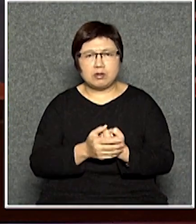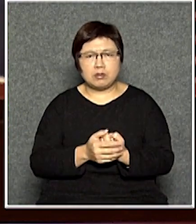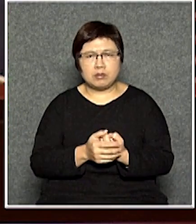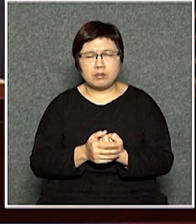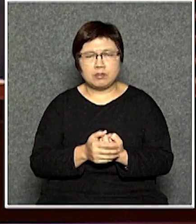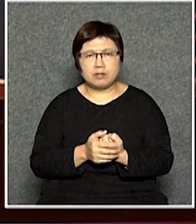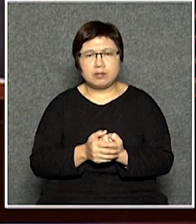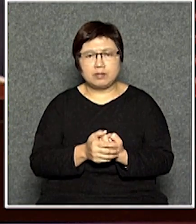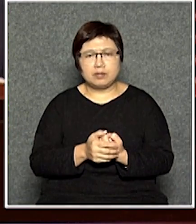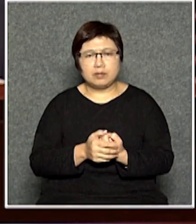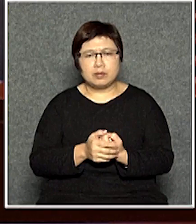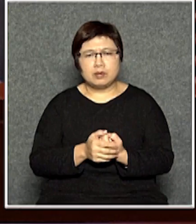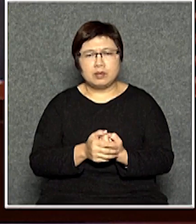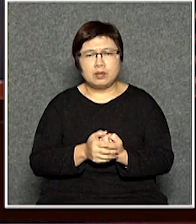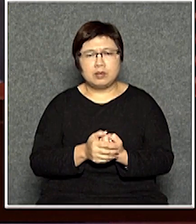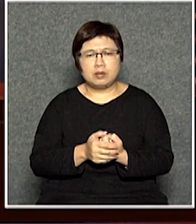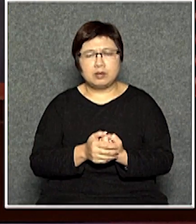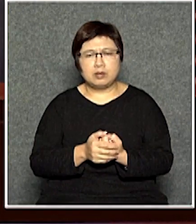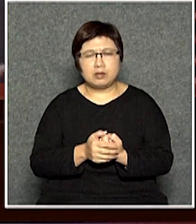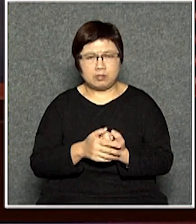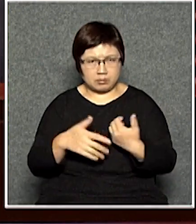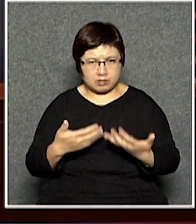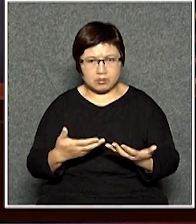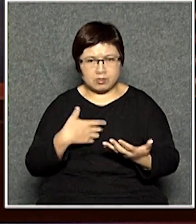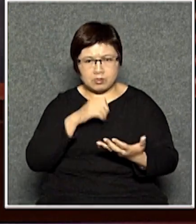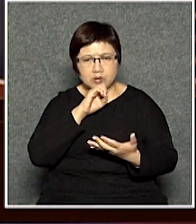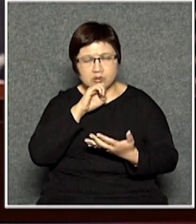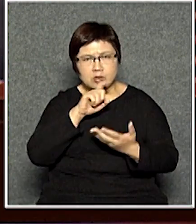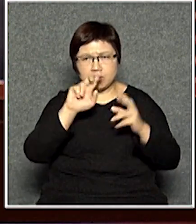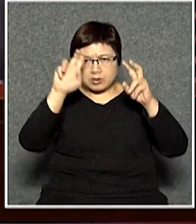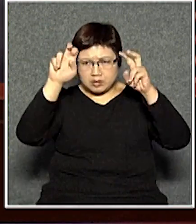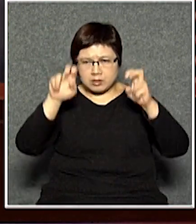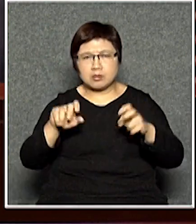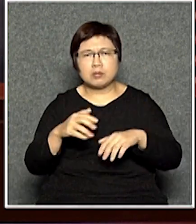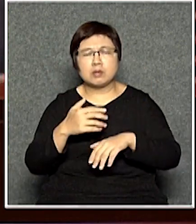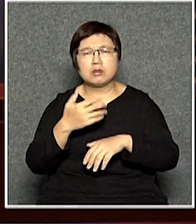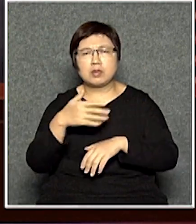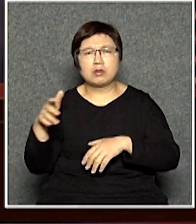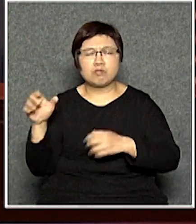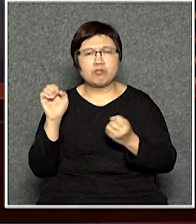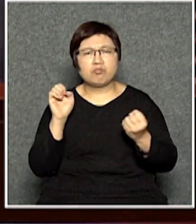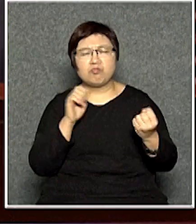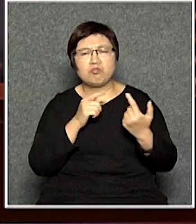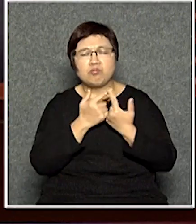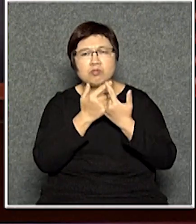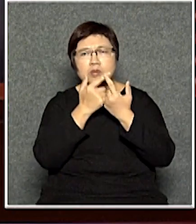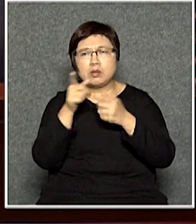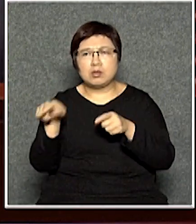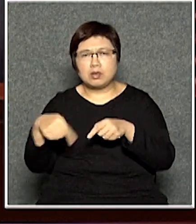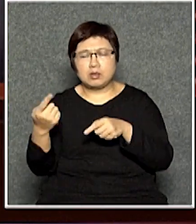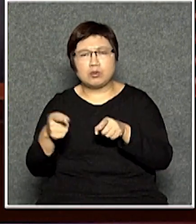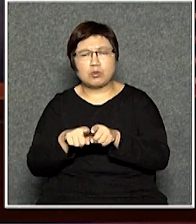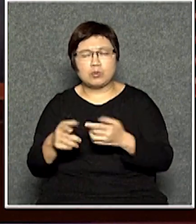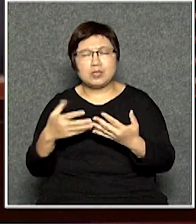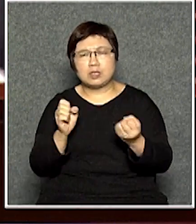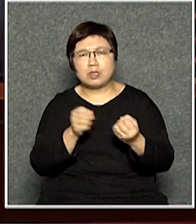實呢一類型嘅今日我哋講緊呢個題目，其他嘅嗰啲討論點咧，我哋其他嘅議員同事已經有所討